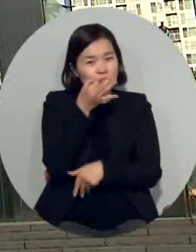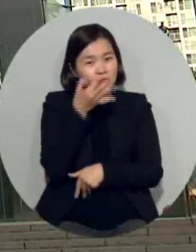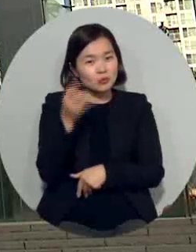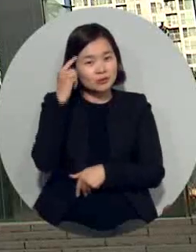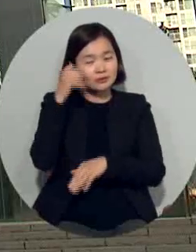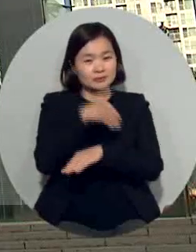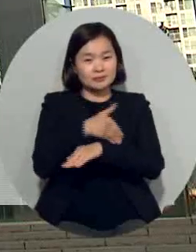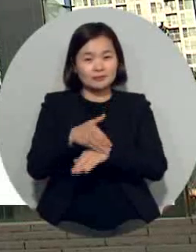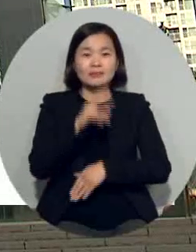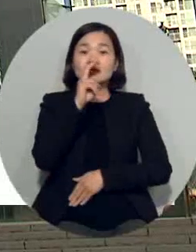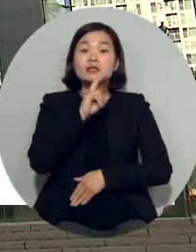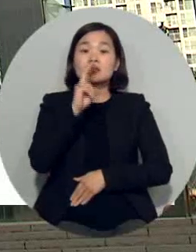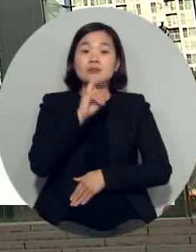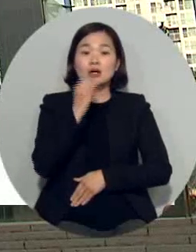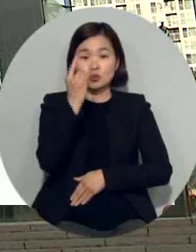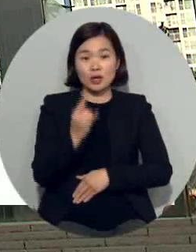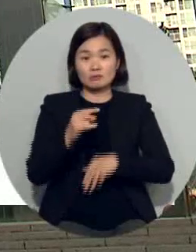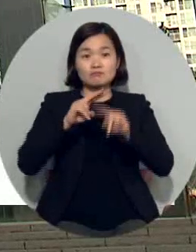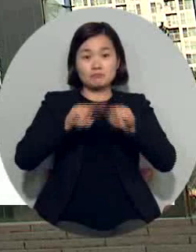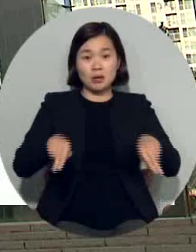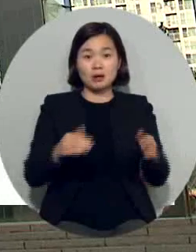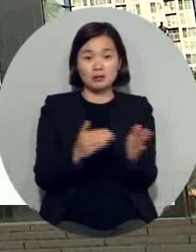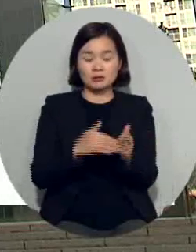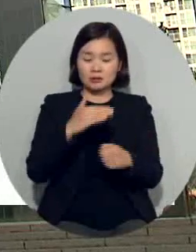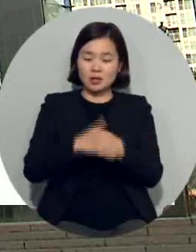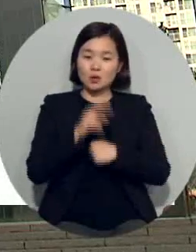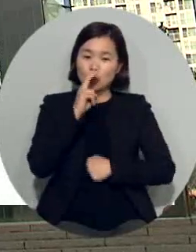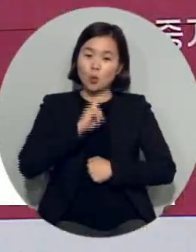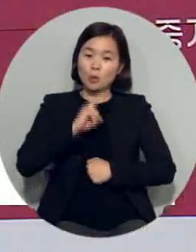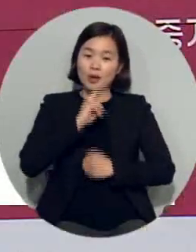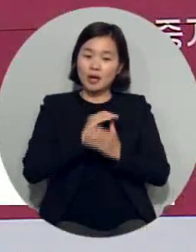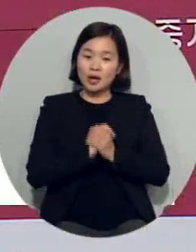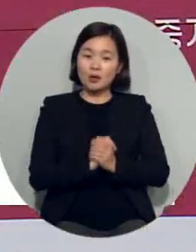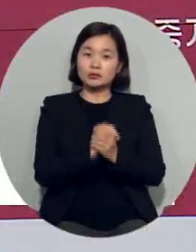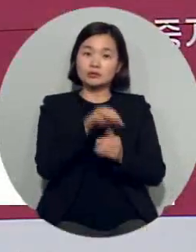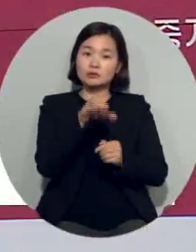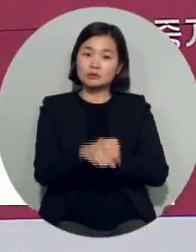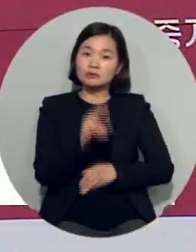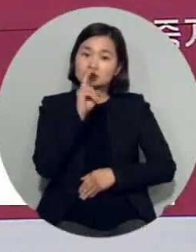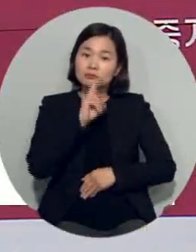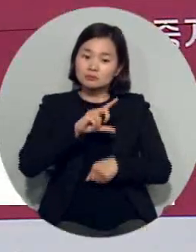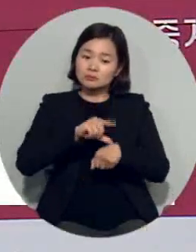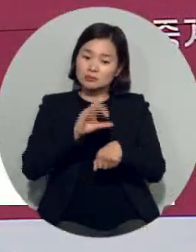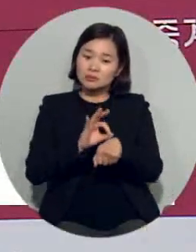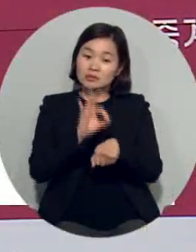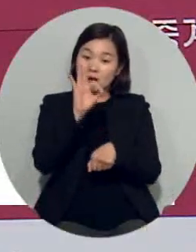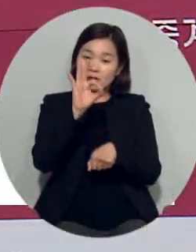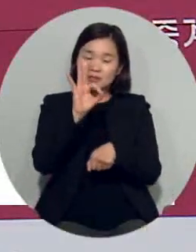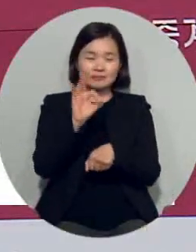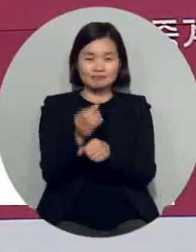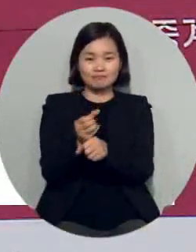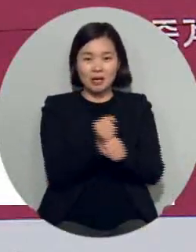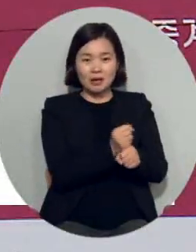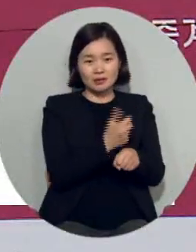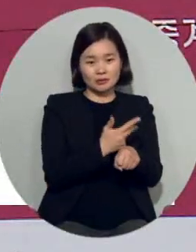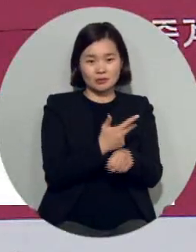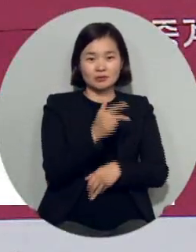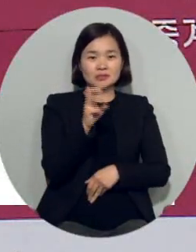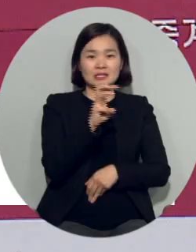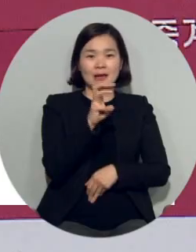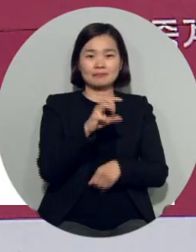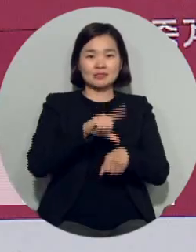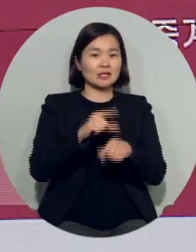제야 음악회는 대부분 취소된 가운데 대구 오페라 하우스에서는 음악회 시작을 밤 10시에서 저녁 7시